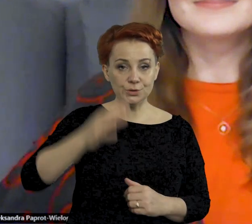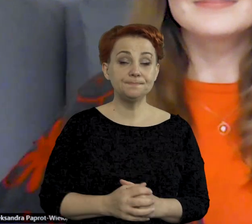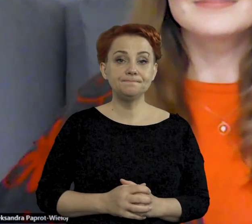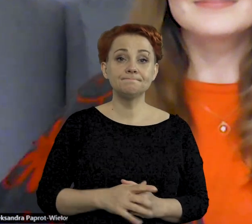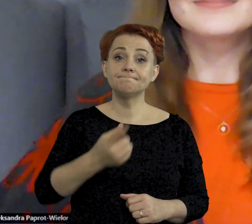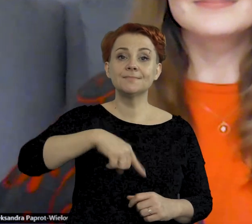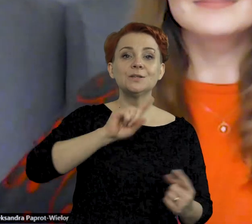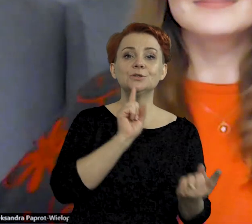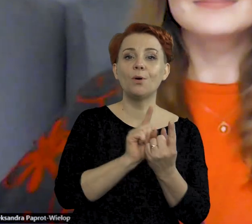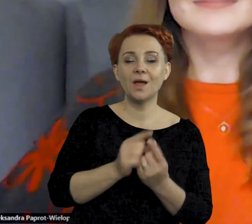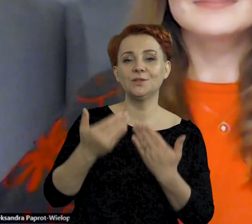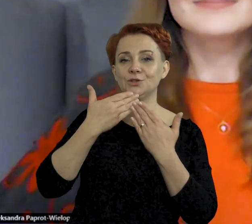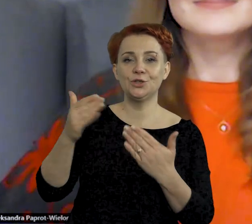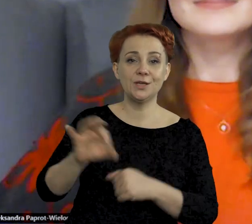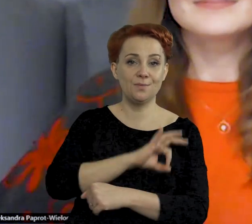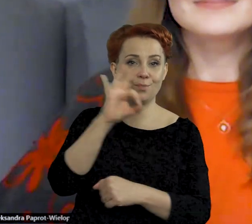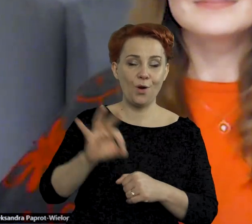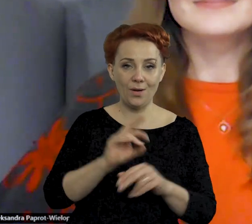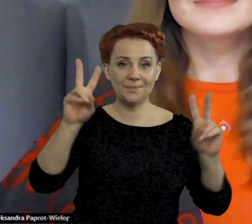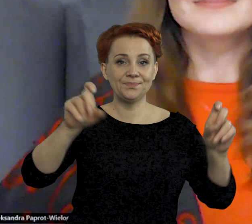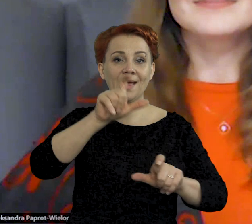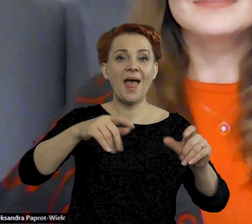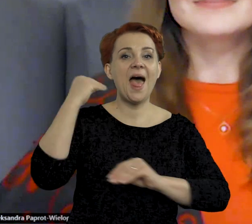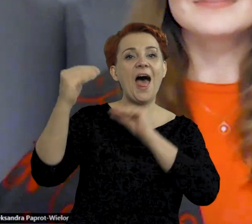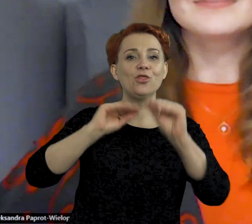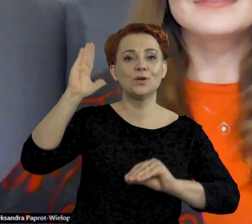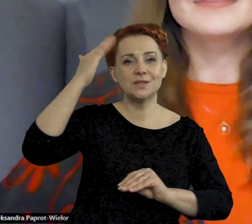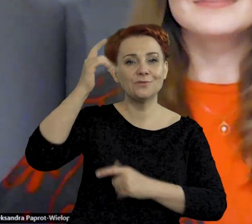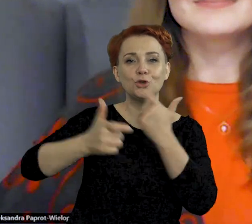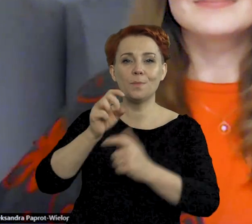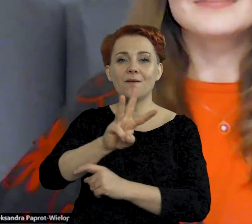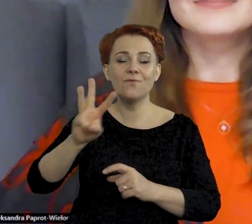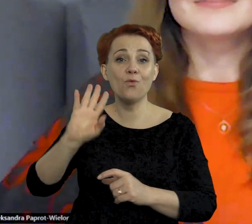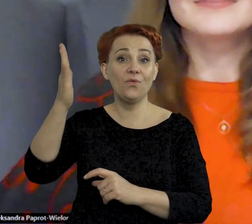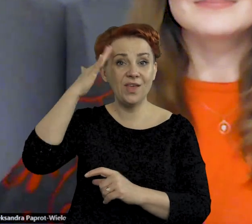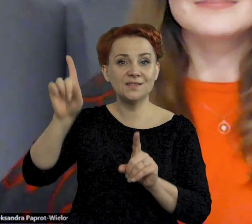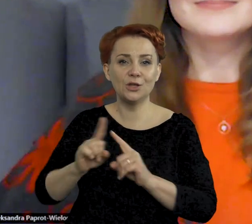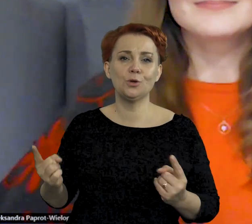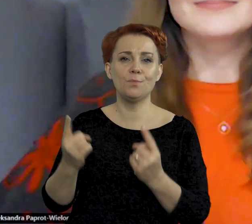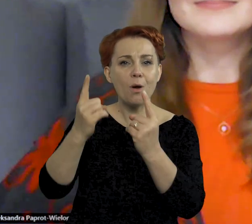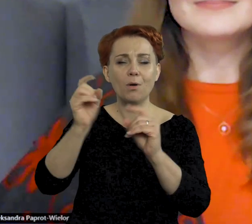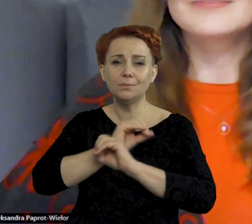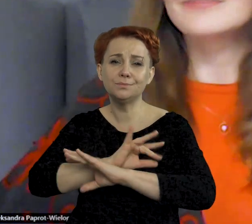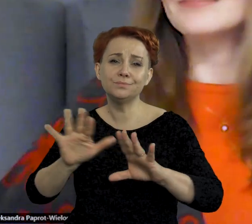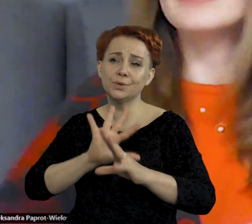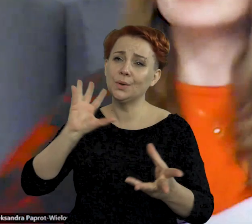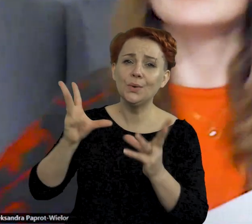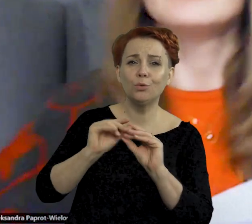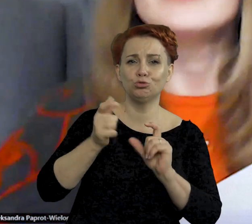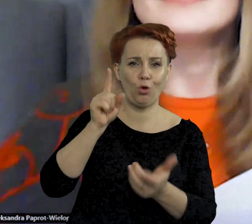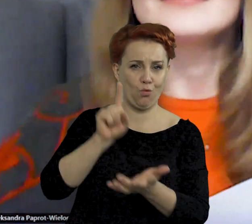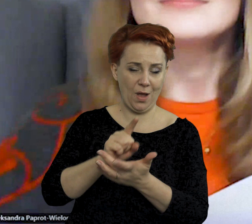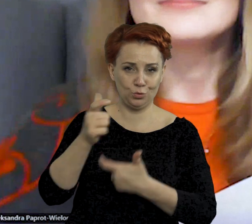Nasze spotkanie odbywa się w ramach projektu Etnoznawcy, budowa portalu wiedzy oraz promocja i upowszechnienie dorobku polskiej